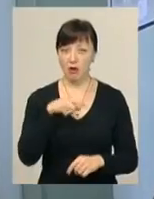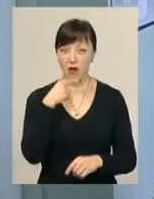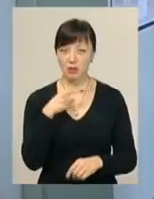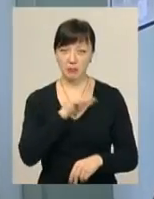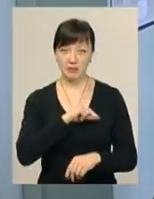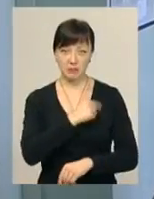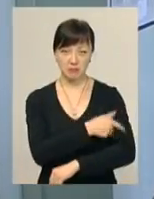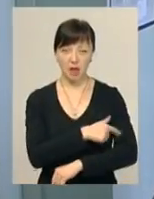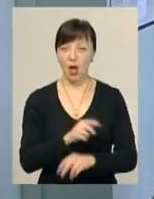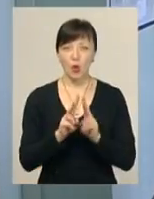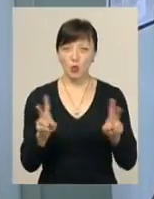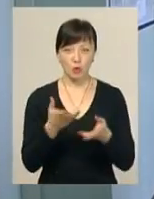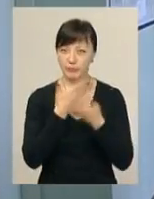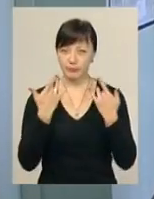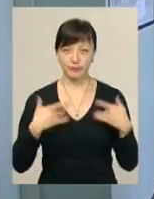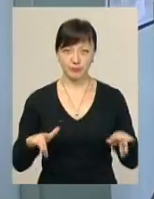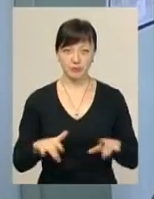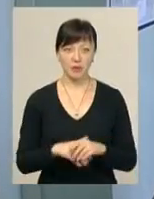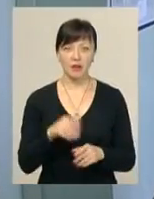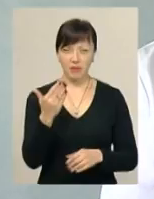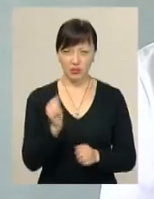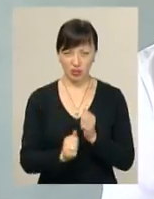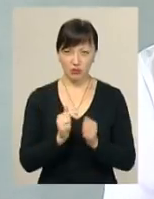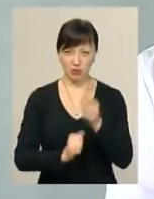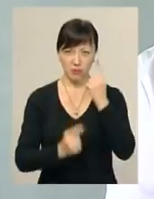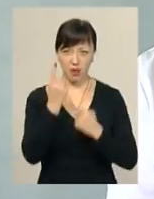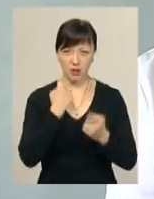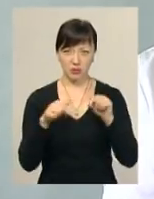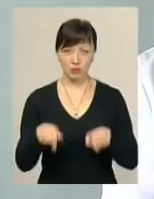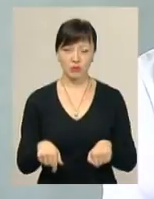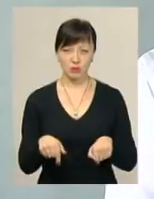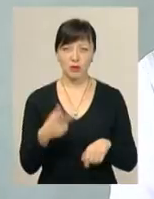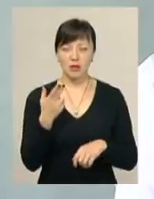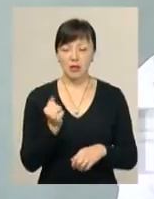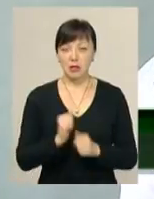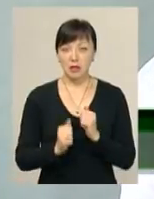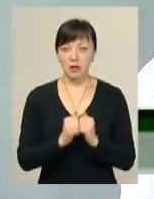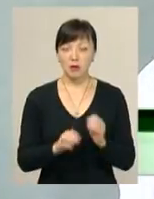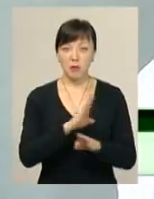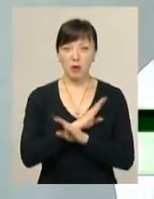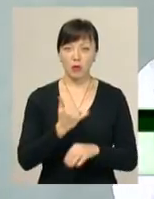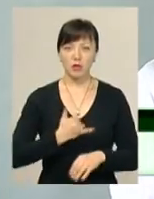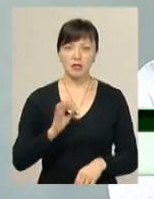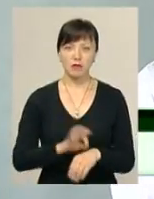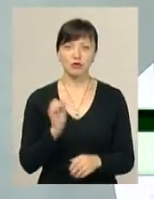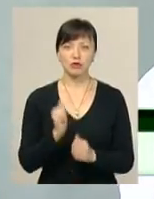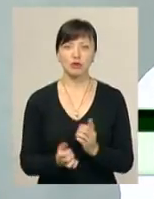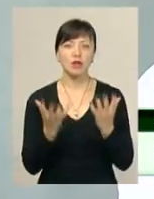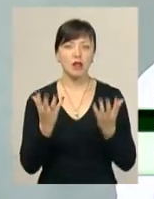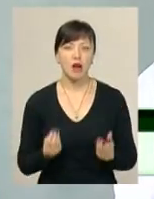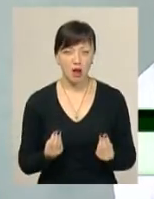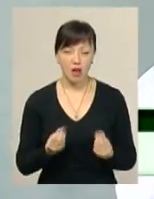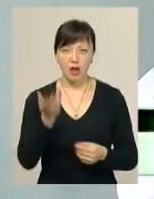медперсонал, ще ніхто не звільнився. Ви часто плачете тут? Часто. Тому що дуже помирають часто. У нас хворих практично щодня.